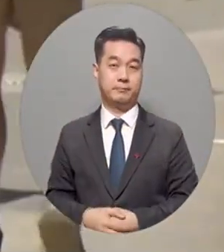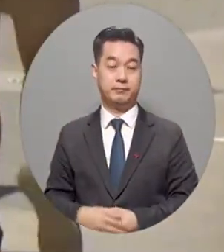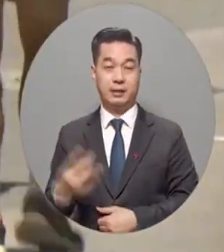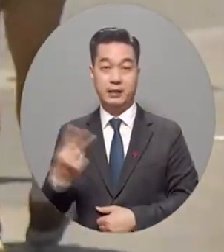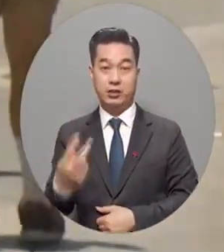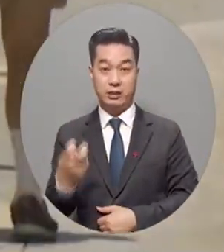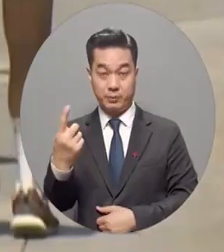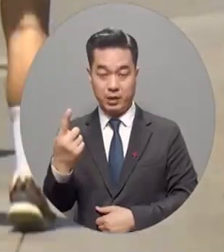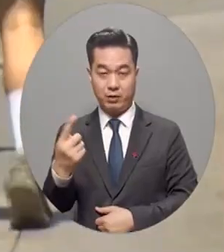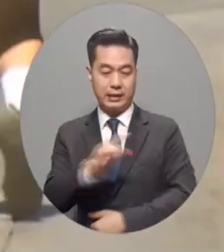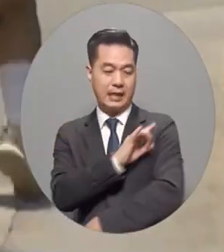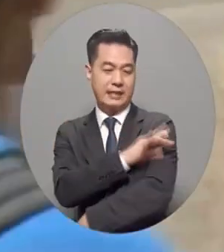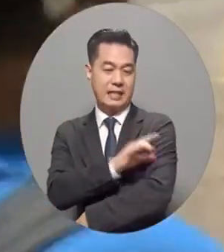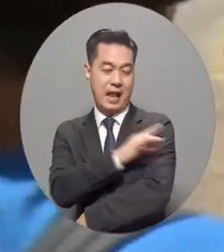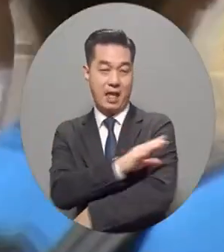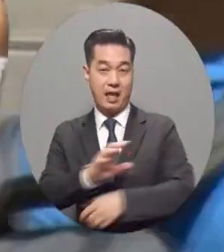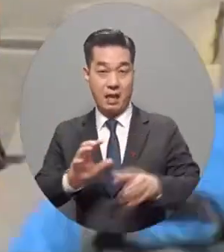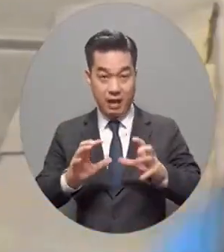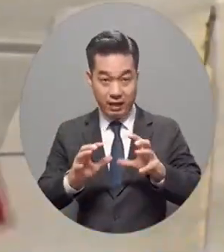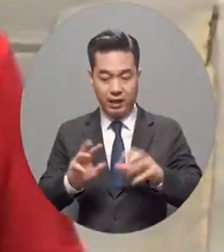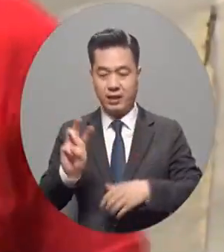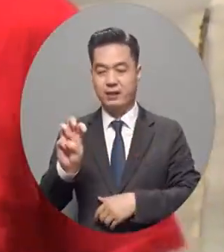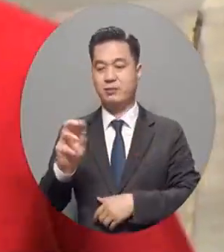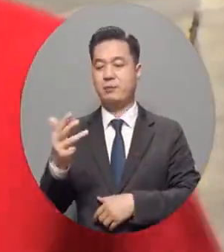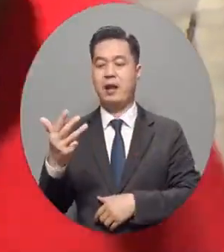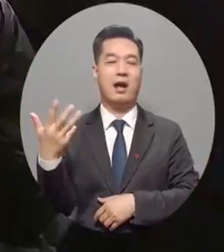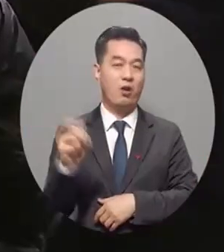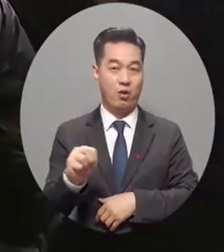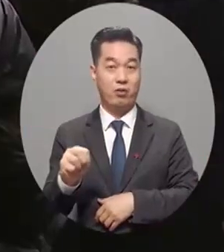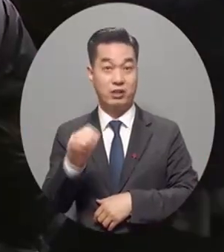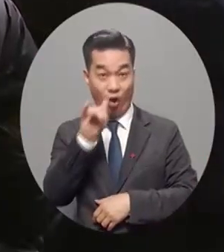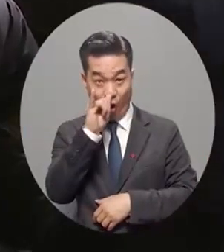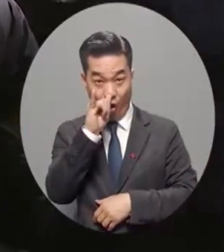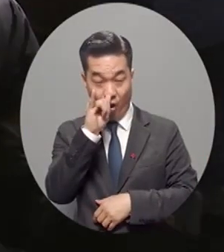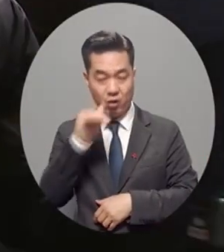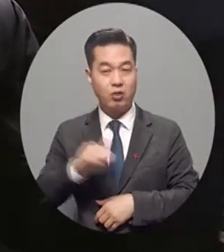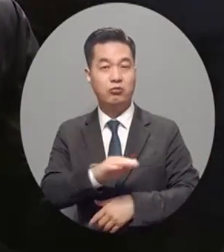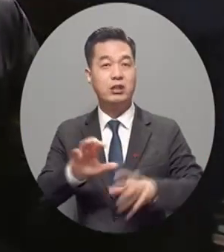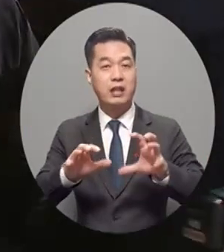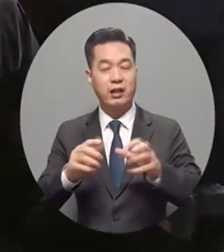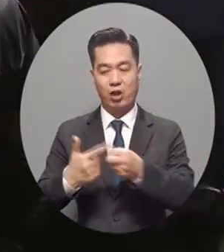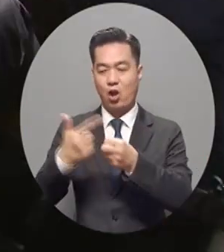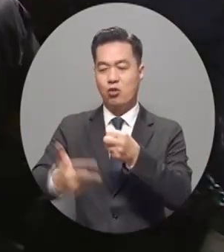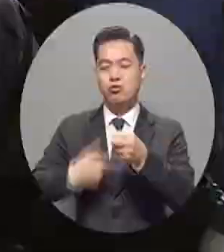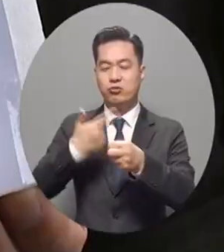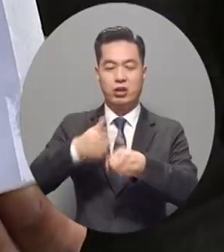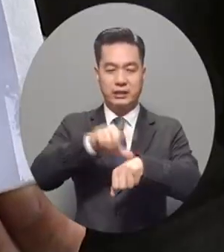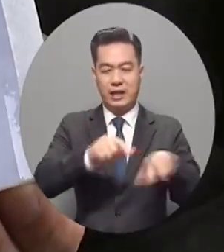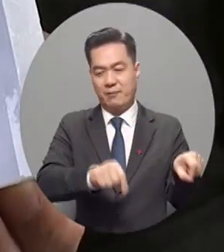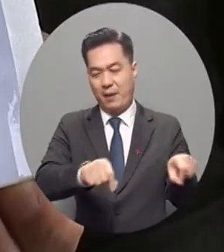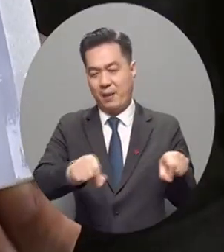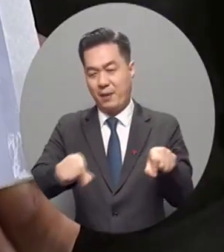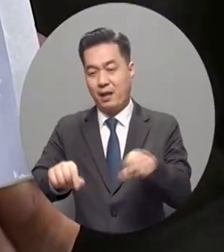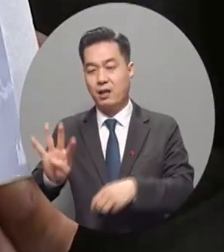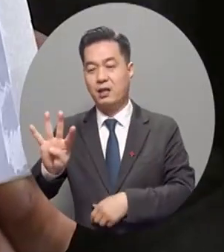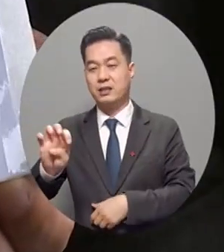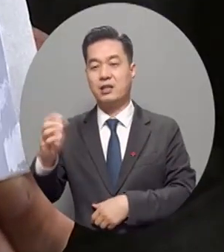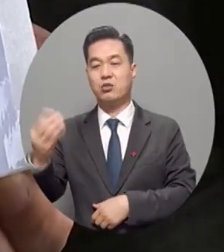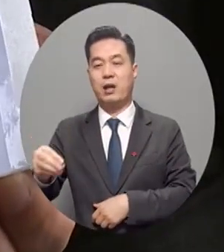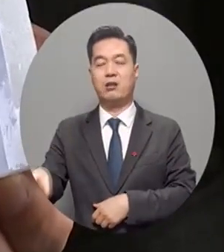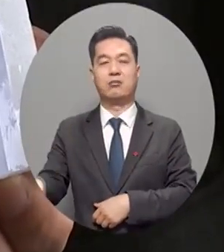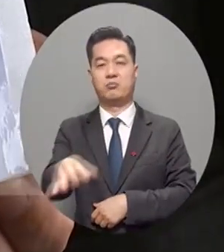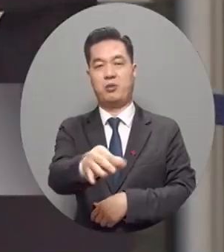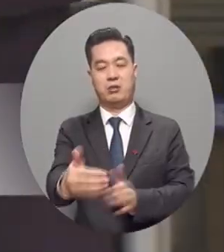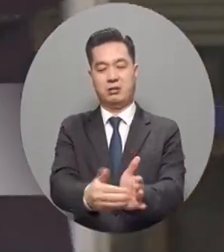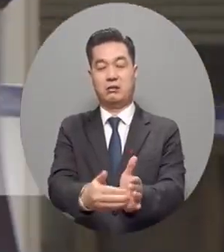2021년 칠레에서도 합의금 38억 원을 냈습니다. 우리나라에선 6년 시간을 끌고도 고작 49만 원을 물게 된